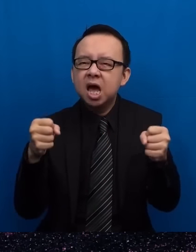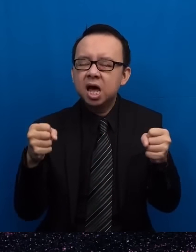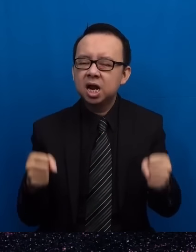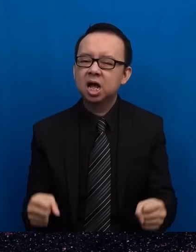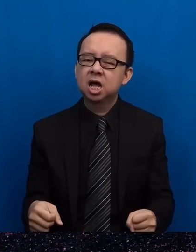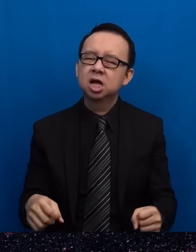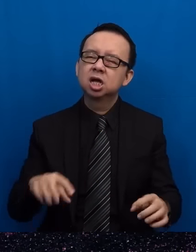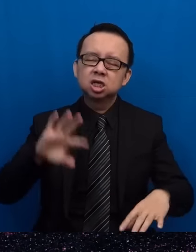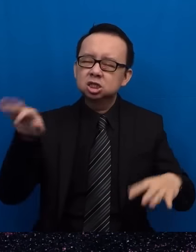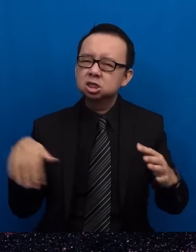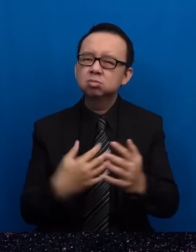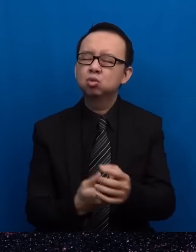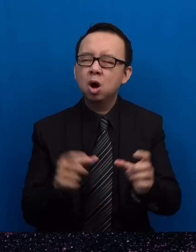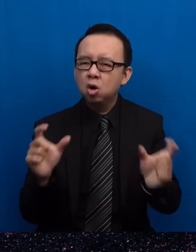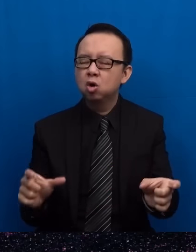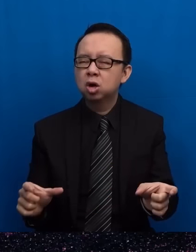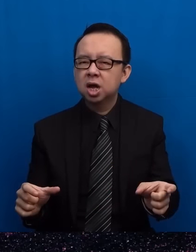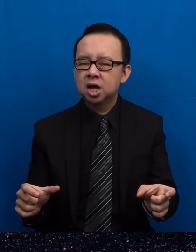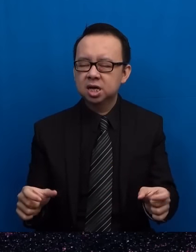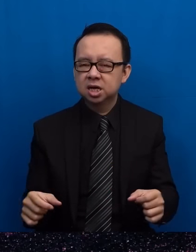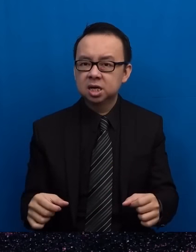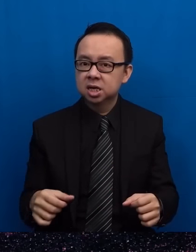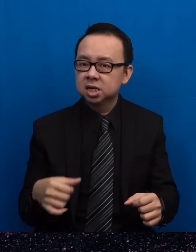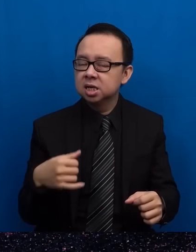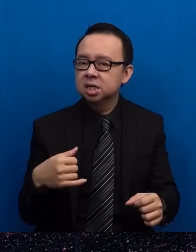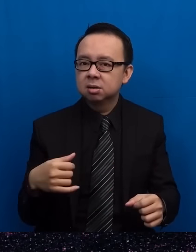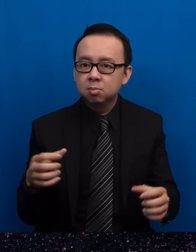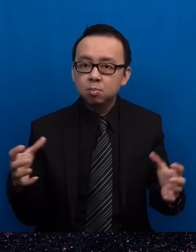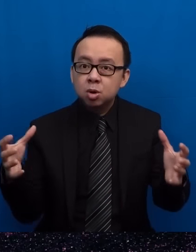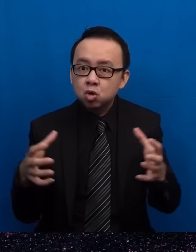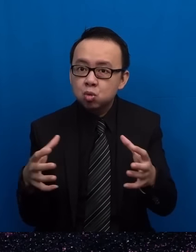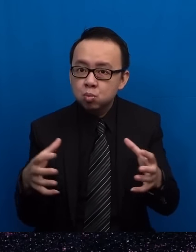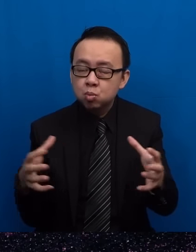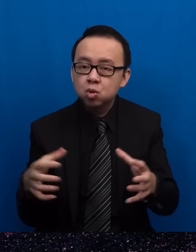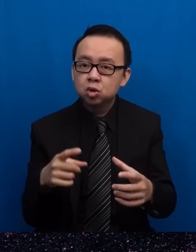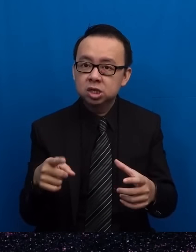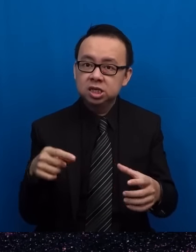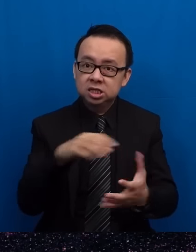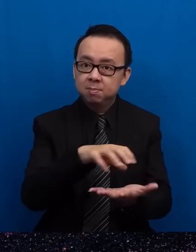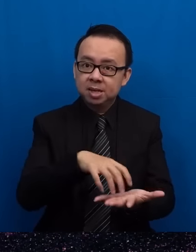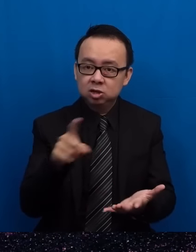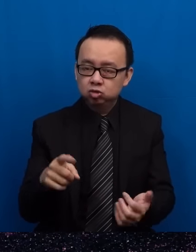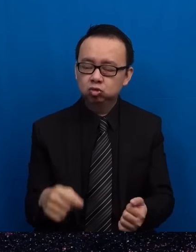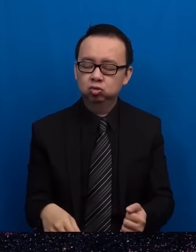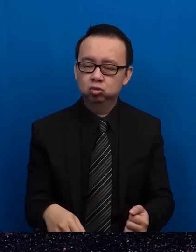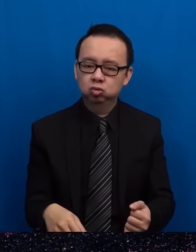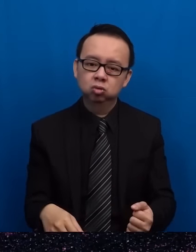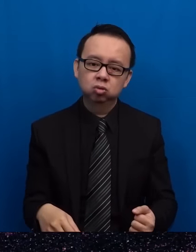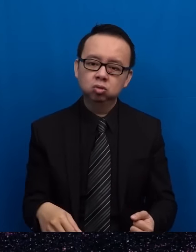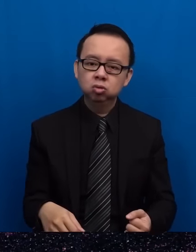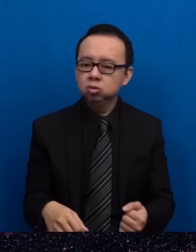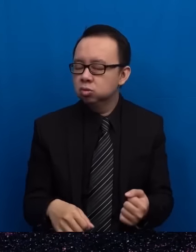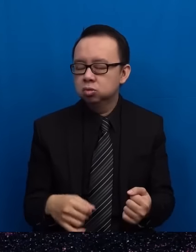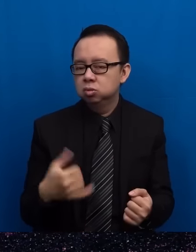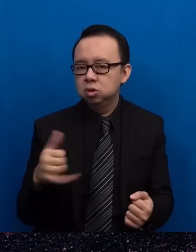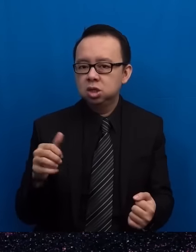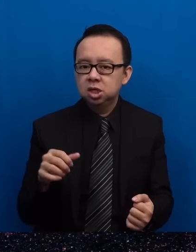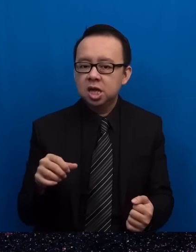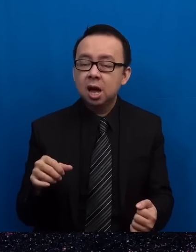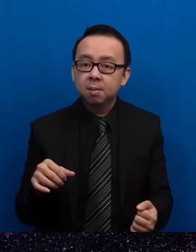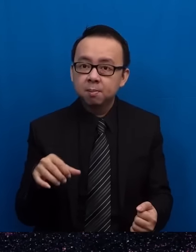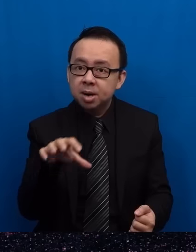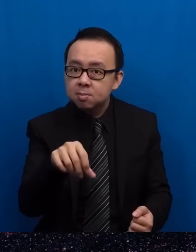orang, siapa-siapa dalam gereja itu semua kumpul malam itu. Ternyata yang menemukan jawaban doa adalah seorang hamba perempuan namanya